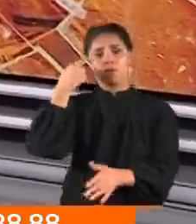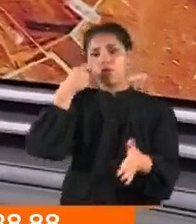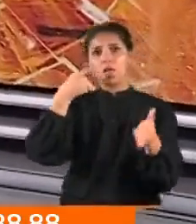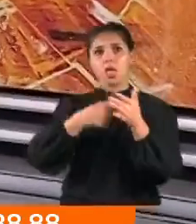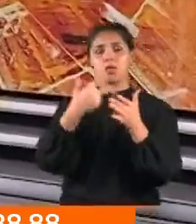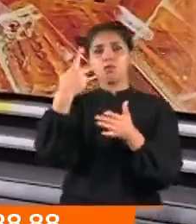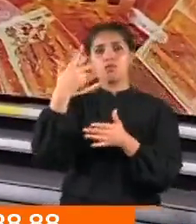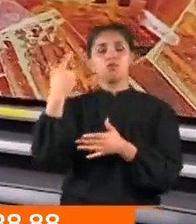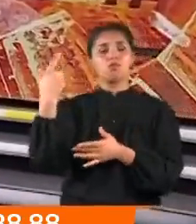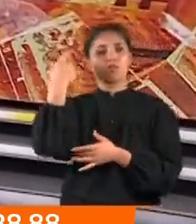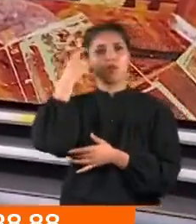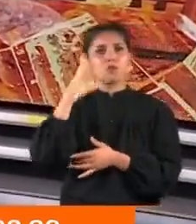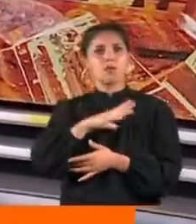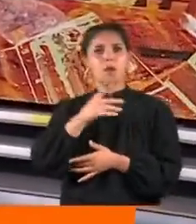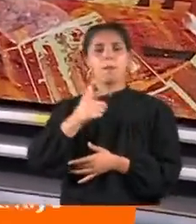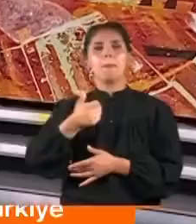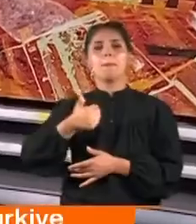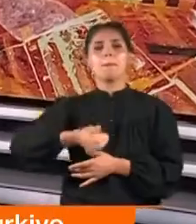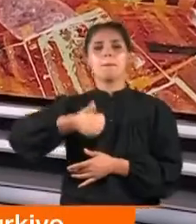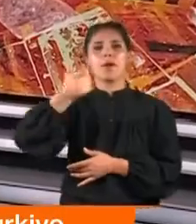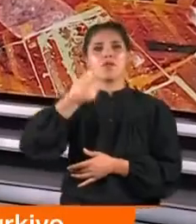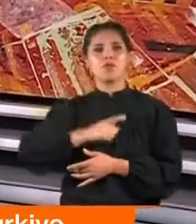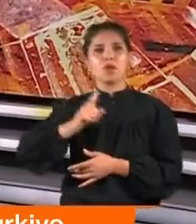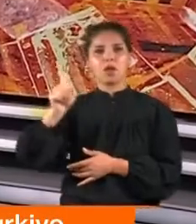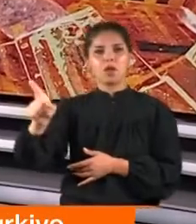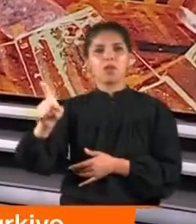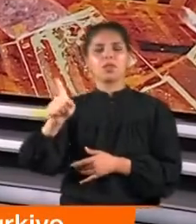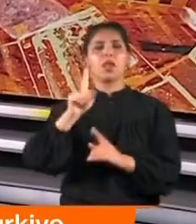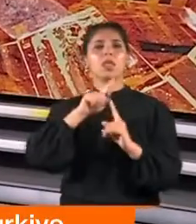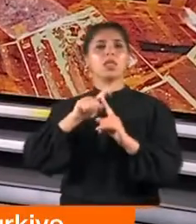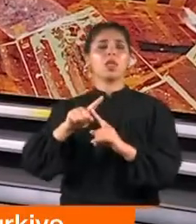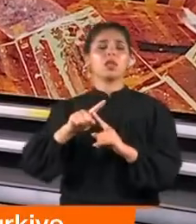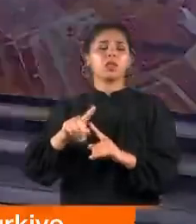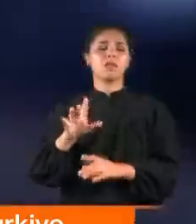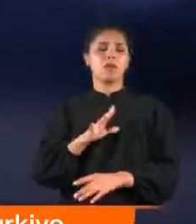başkan adayı bir süredir Sinaloa kartelinden tehditler alıyordu.